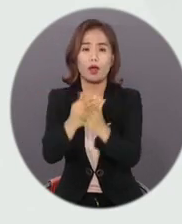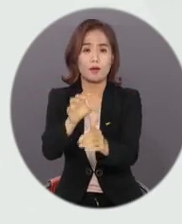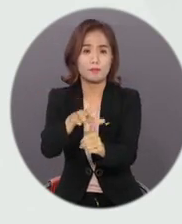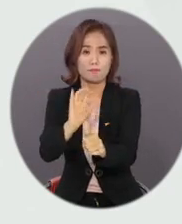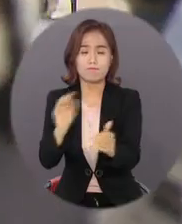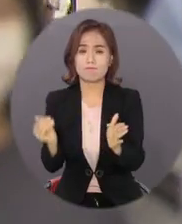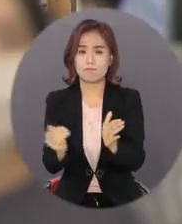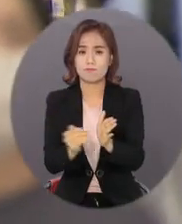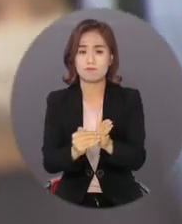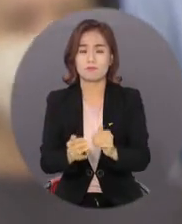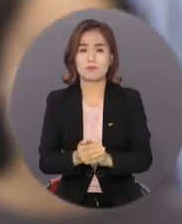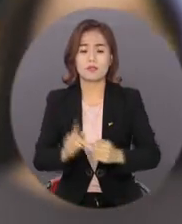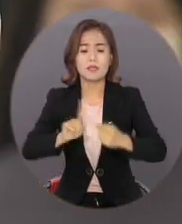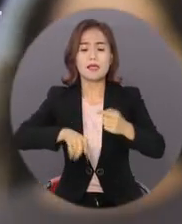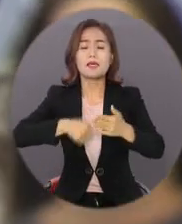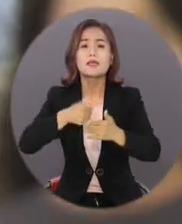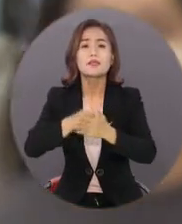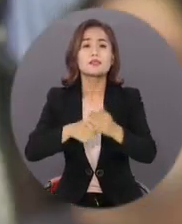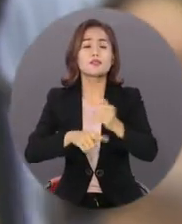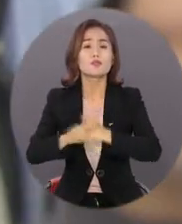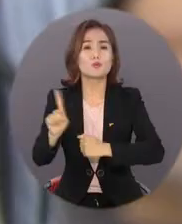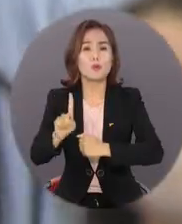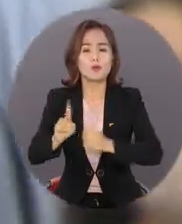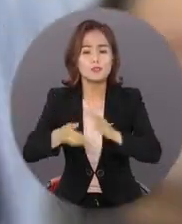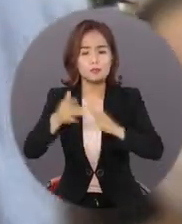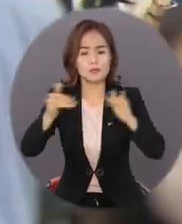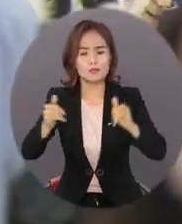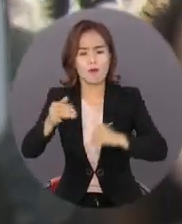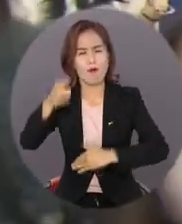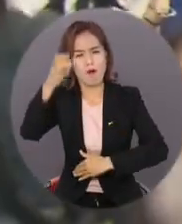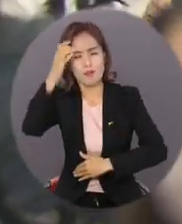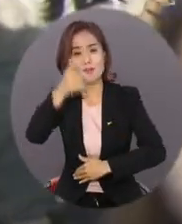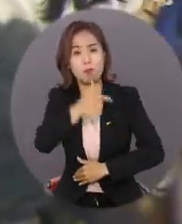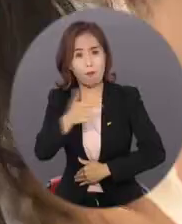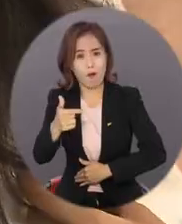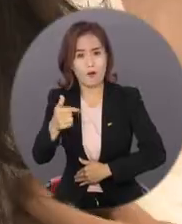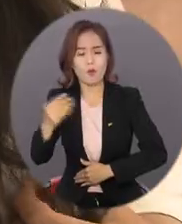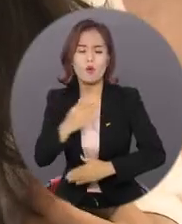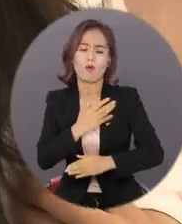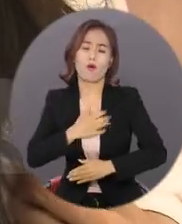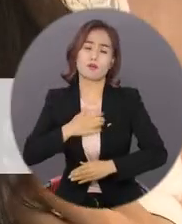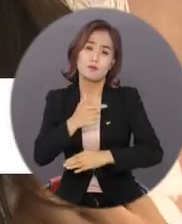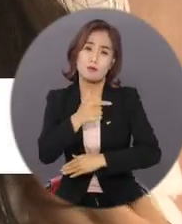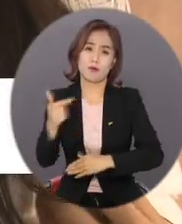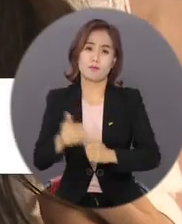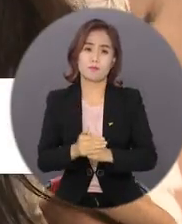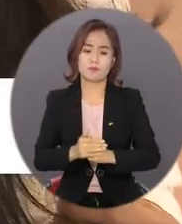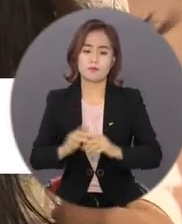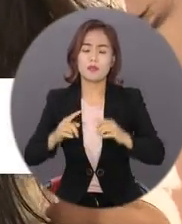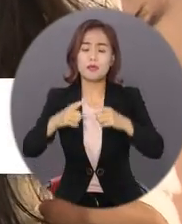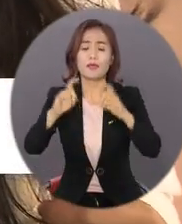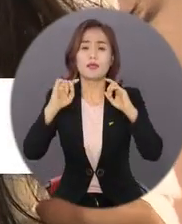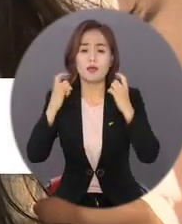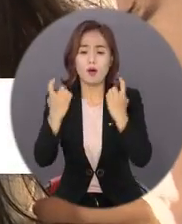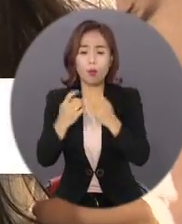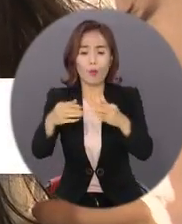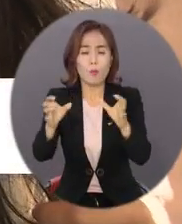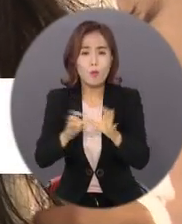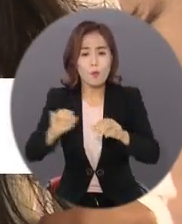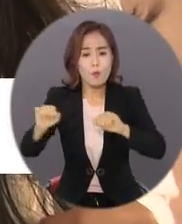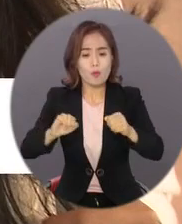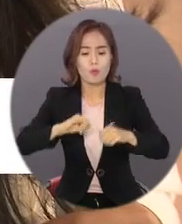완화됐습니다. 이 같은 결정에 시민들은 기대감 반, 걱정 반입니다. 동아리 모임이나 학과 모임을 조금